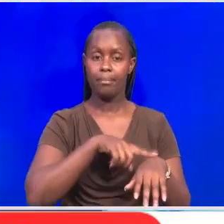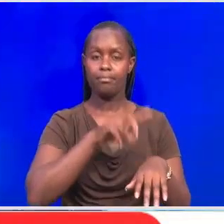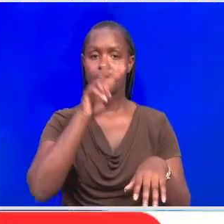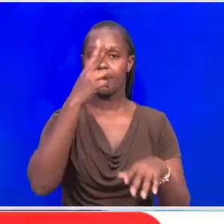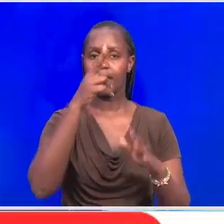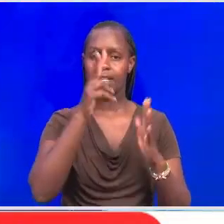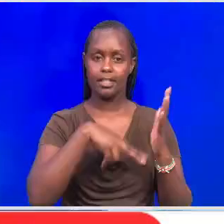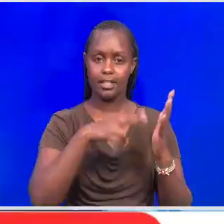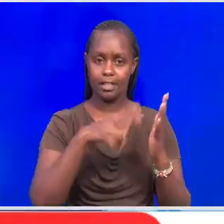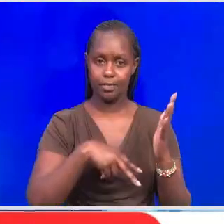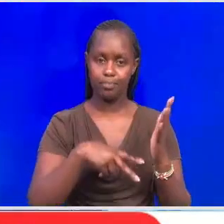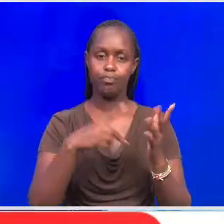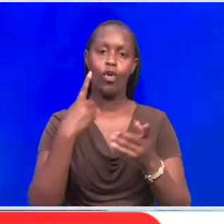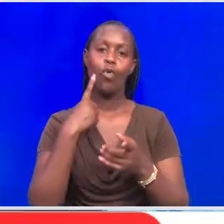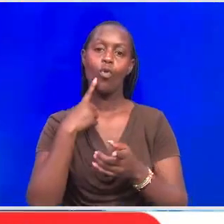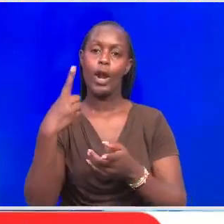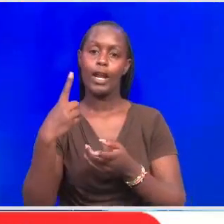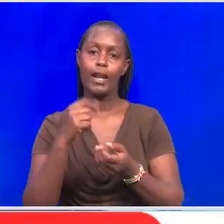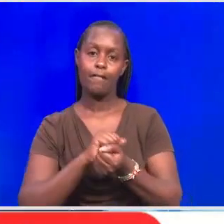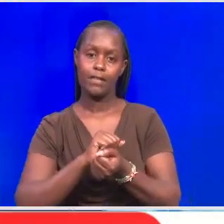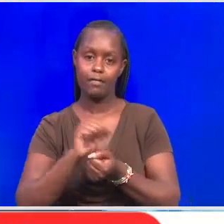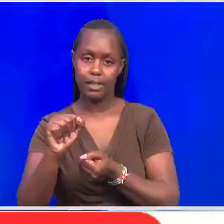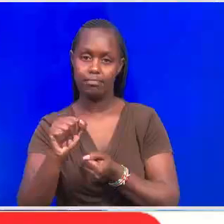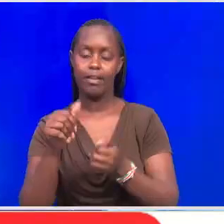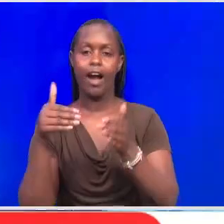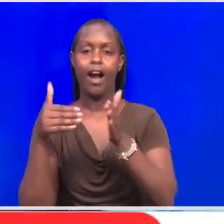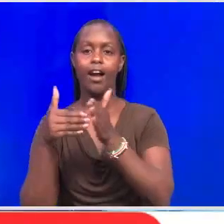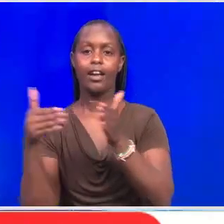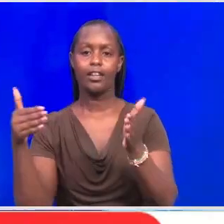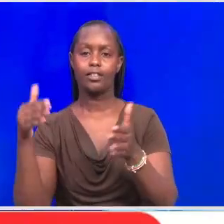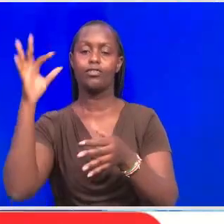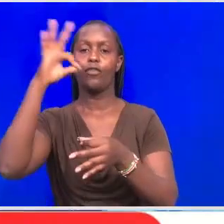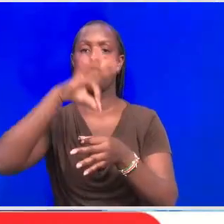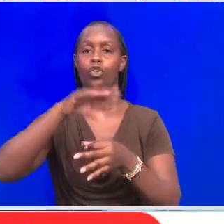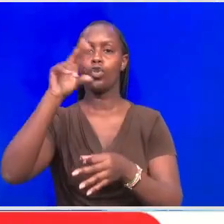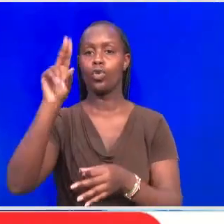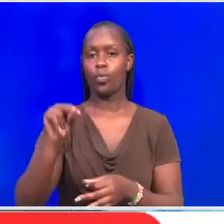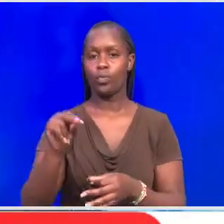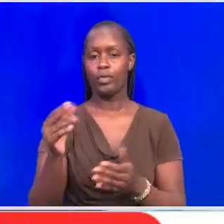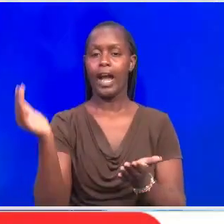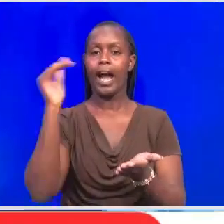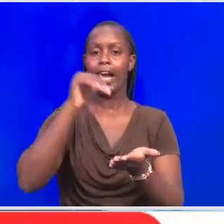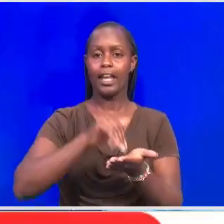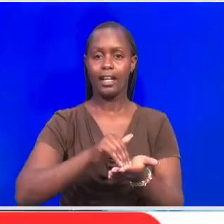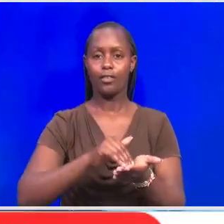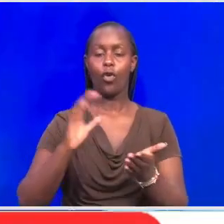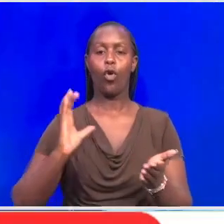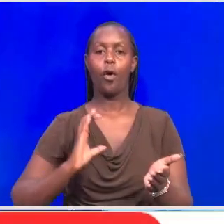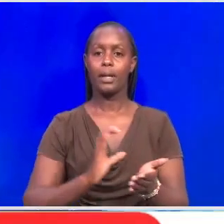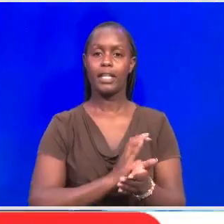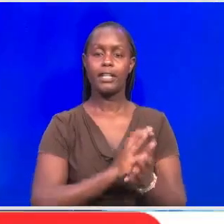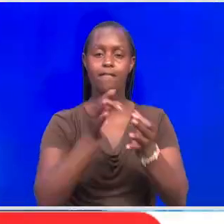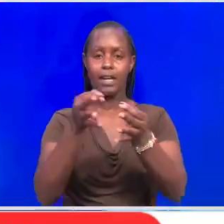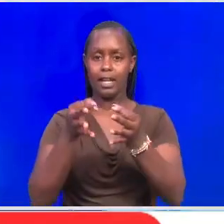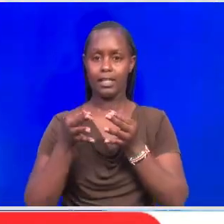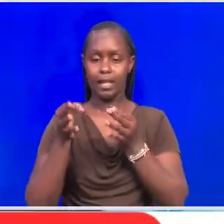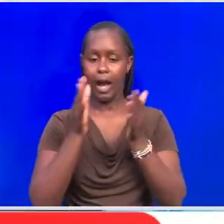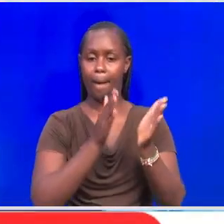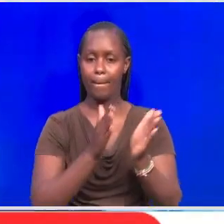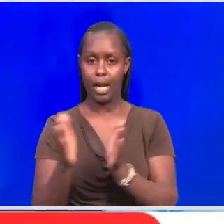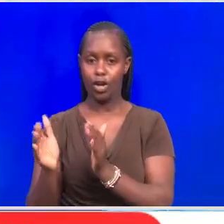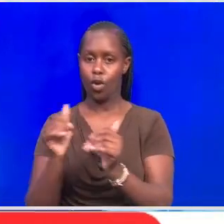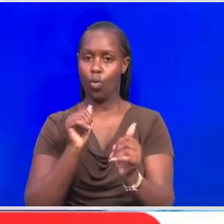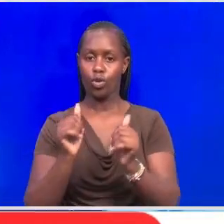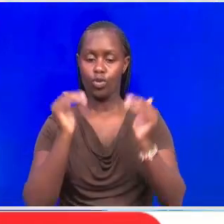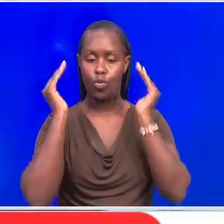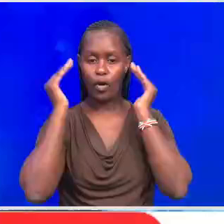ya wabunge 115 walioupinga. Mswada huo sasa utachukuliwa tena na kamati ya fedha na mipango, ambayo